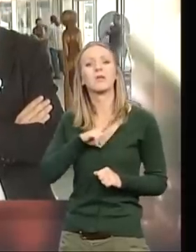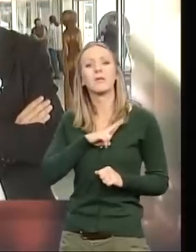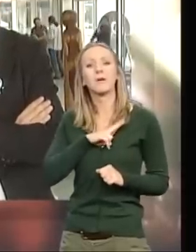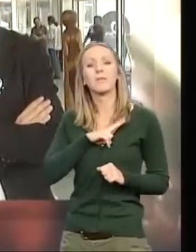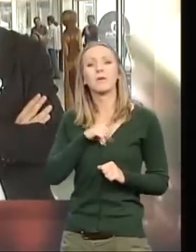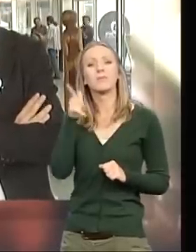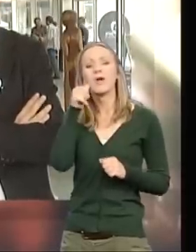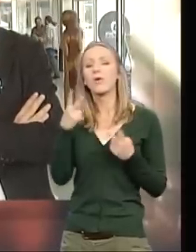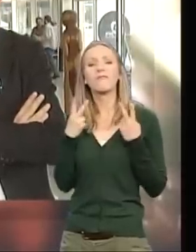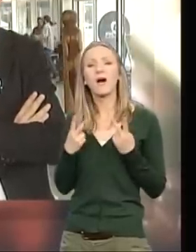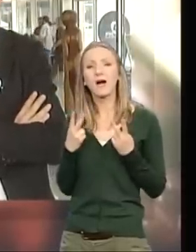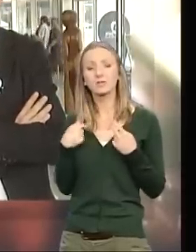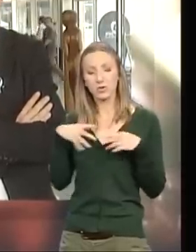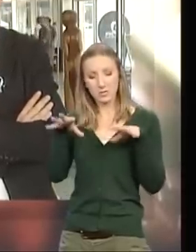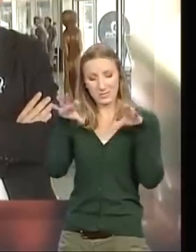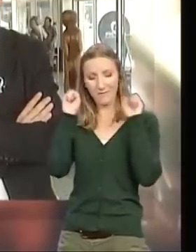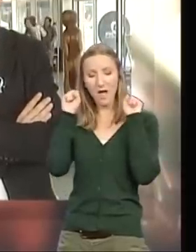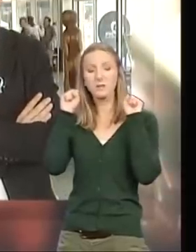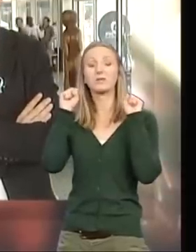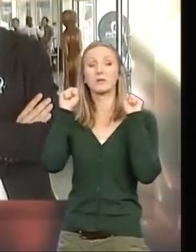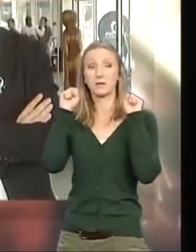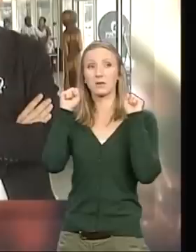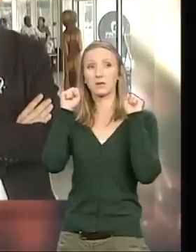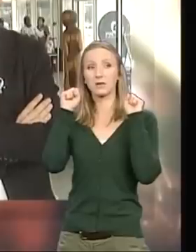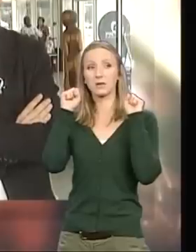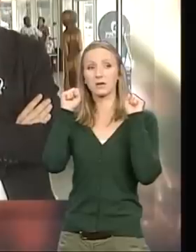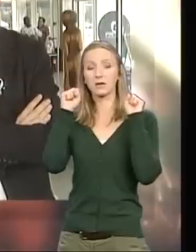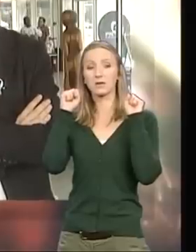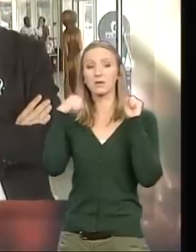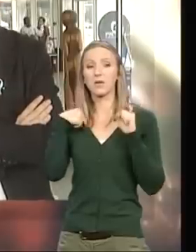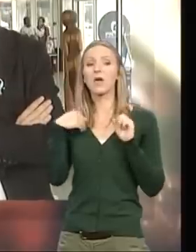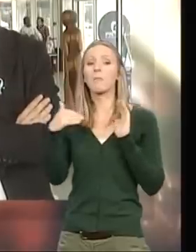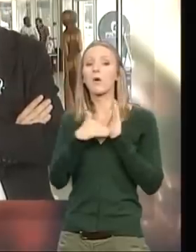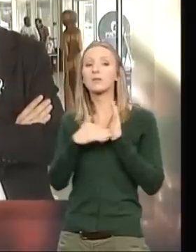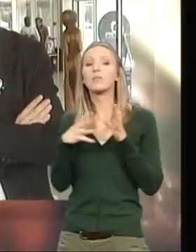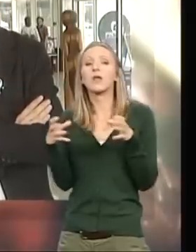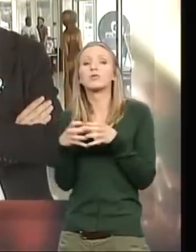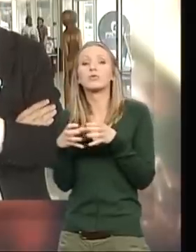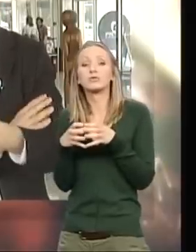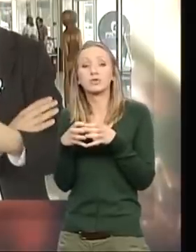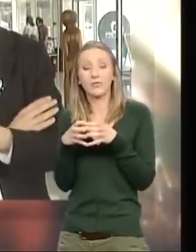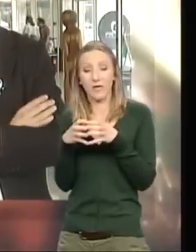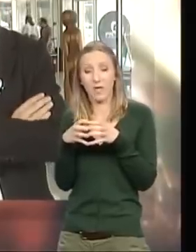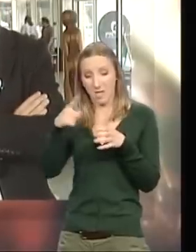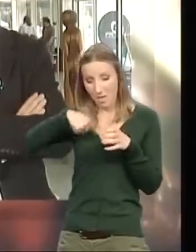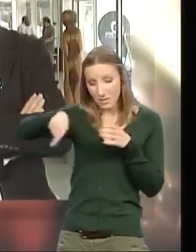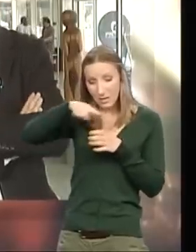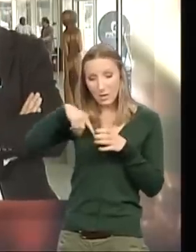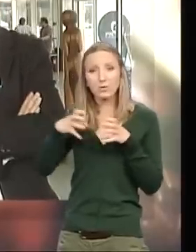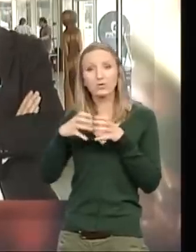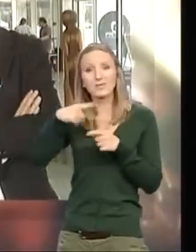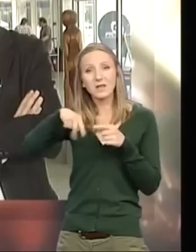vrlo važno je zapravo shvatiti da je neophodno, dakle, društvena zajednica oko bolelog da se